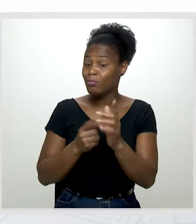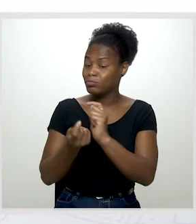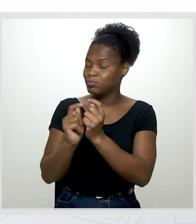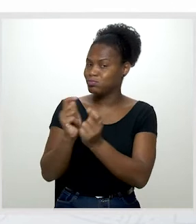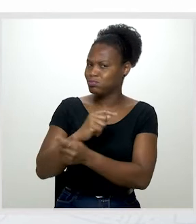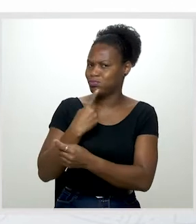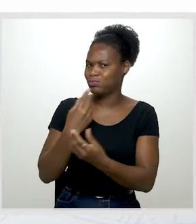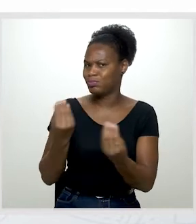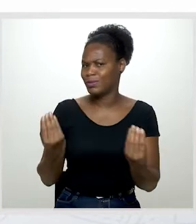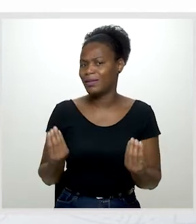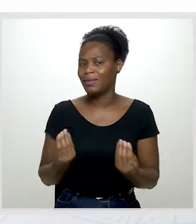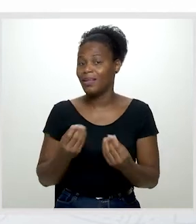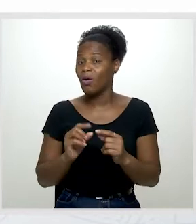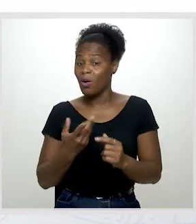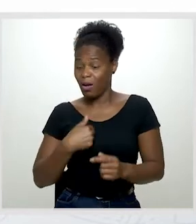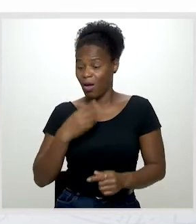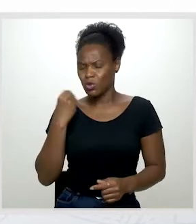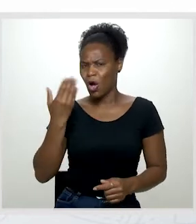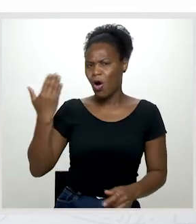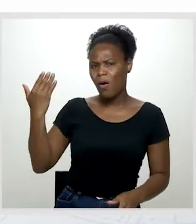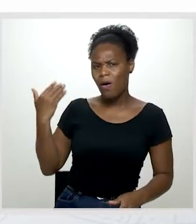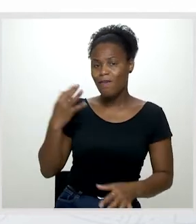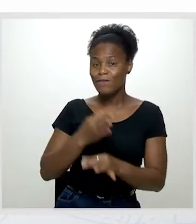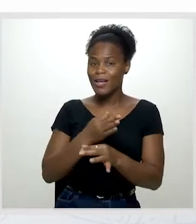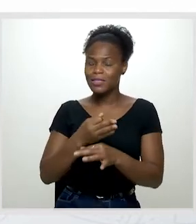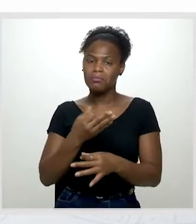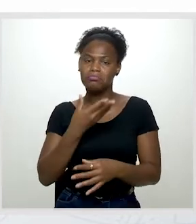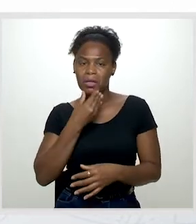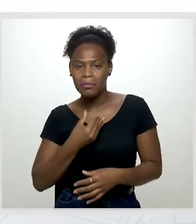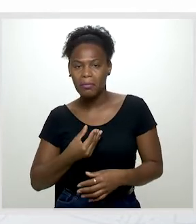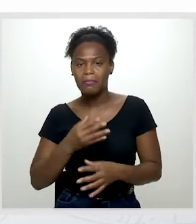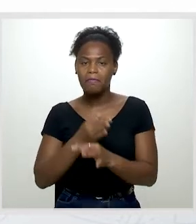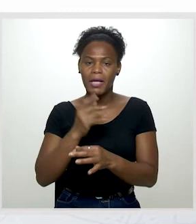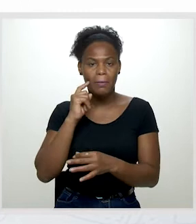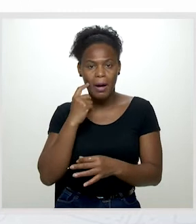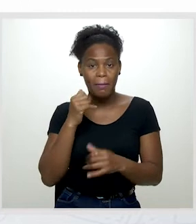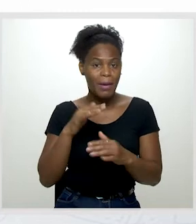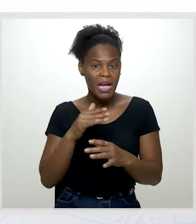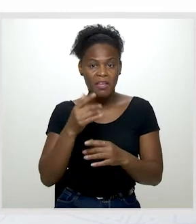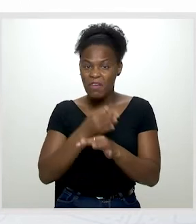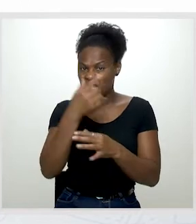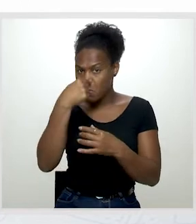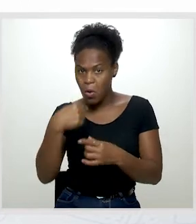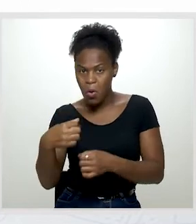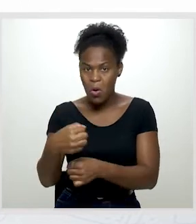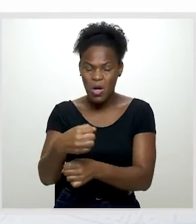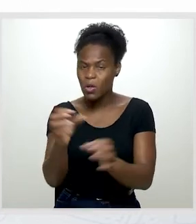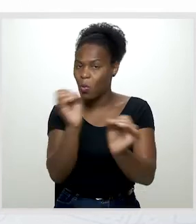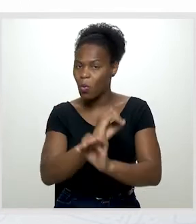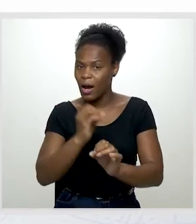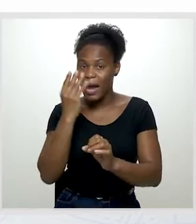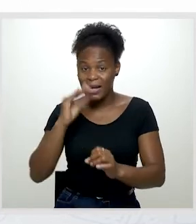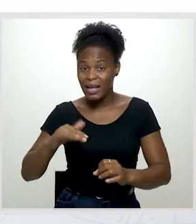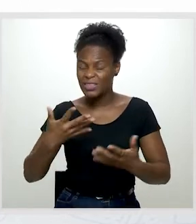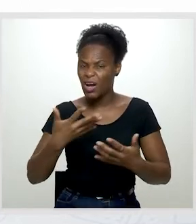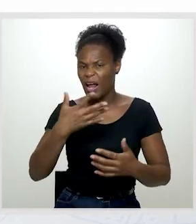beaucoup changé. Quand j'étais jeune, on fêtait Noël, Pâques, mais pas Halloween. Nos